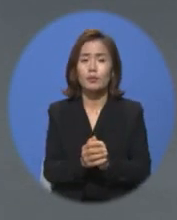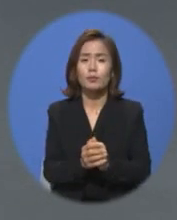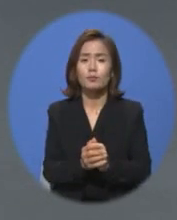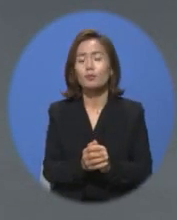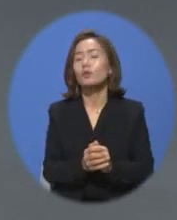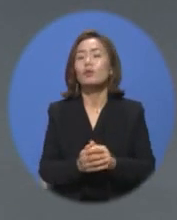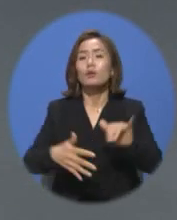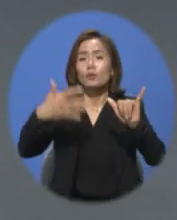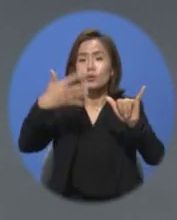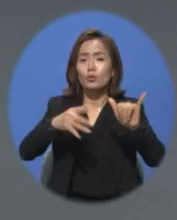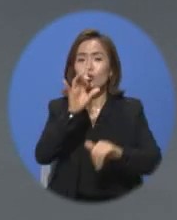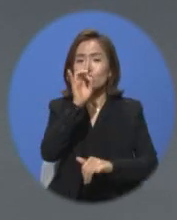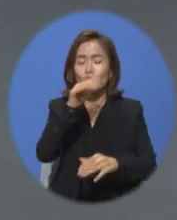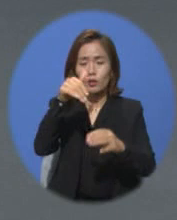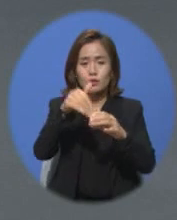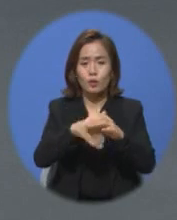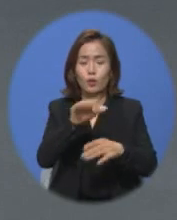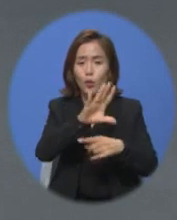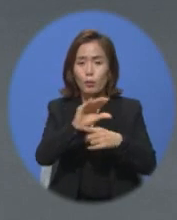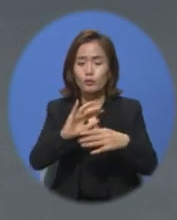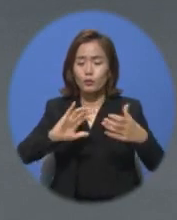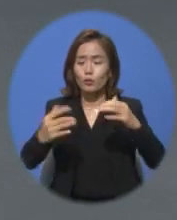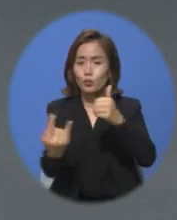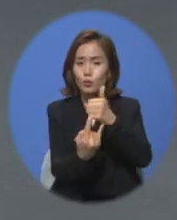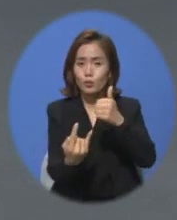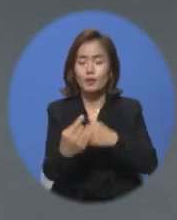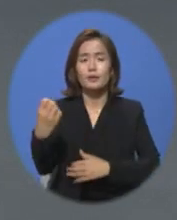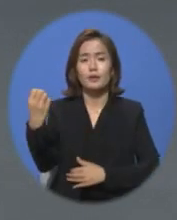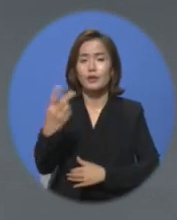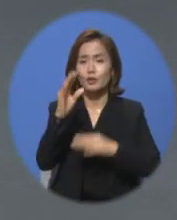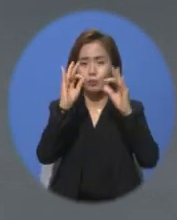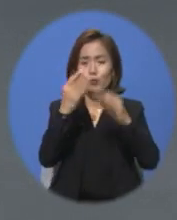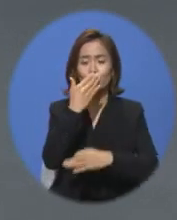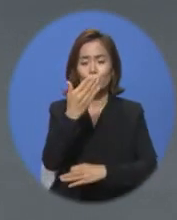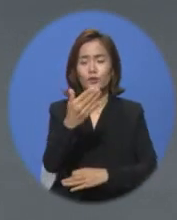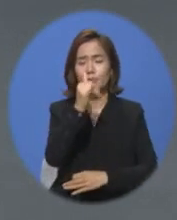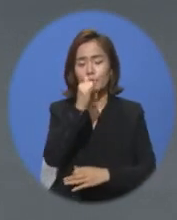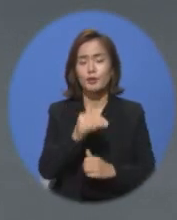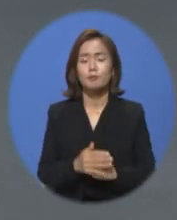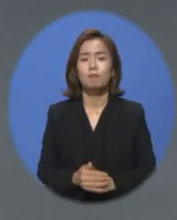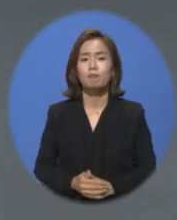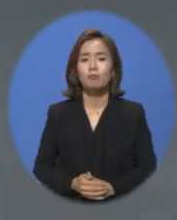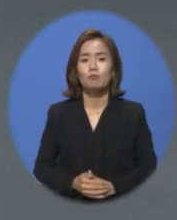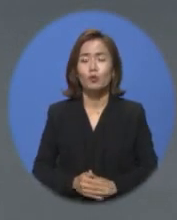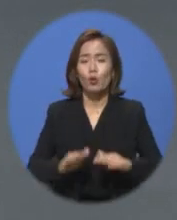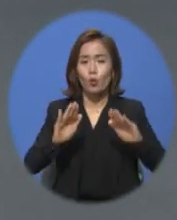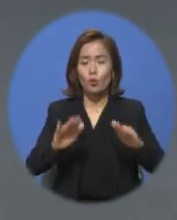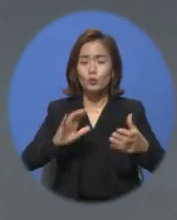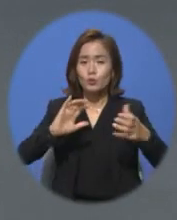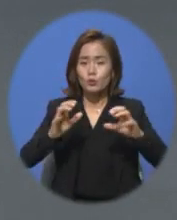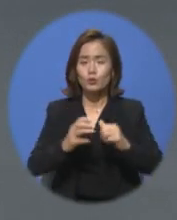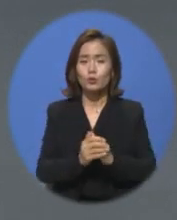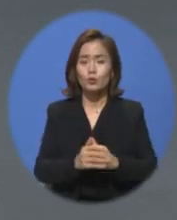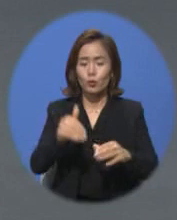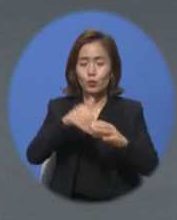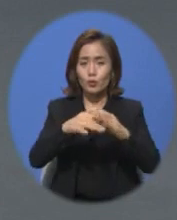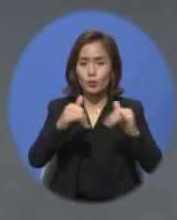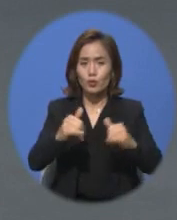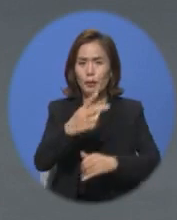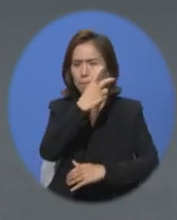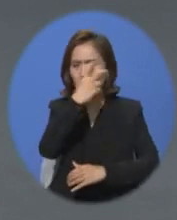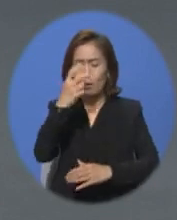인터넷,네이버TV,그리고 전국선거방송토론 위원회유튜브채널에서다시보실수있습니다. 오늘